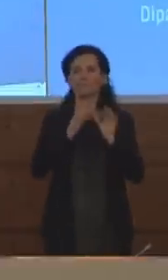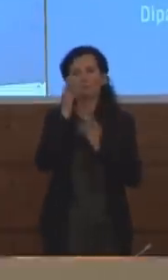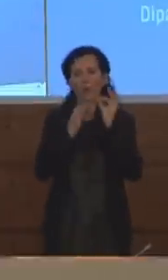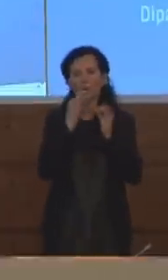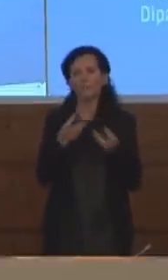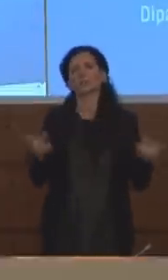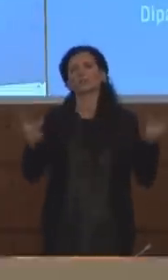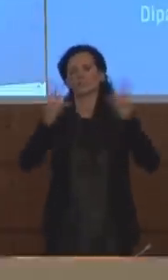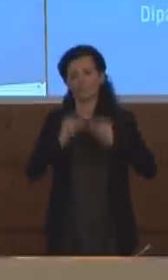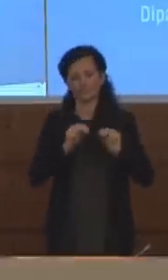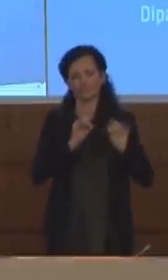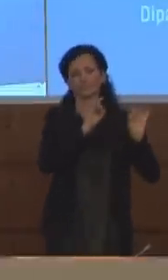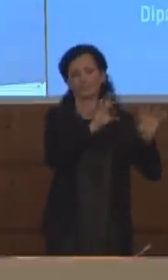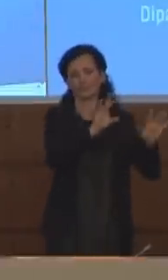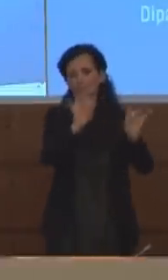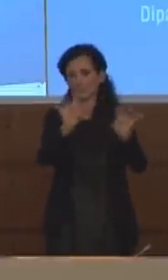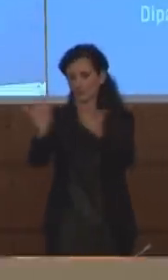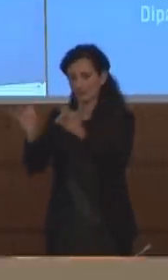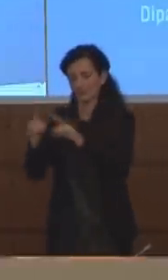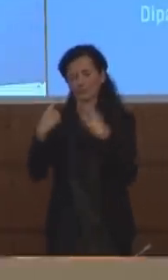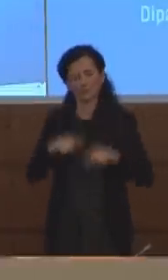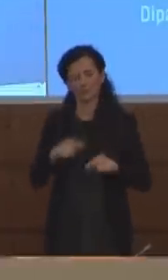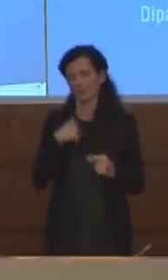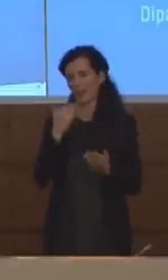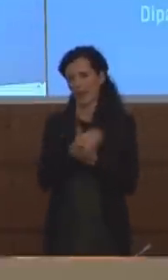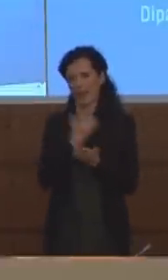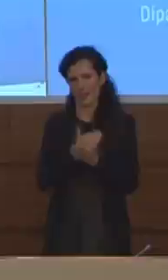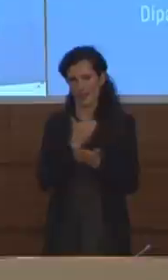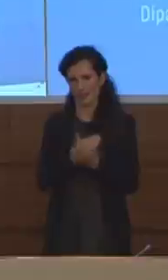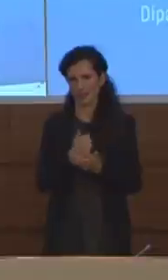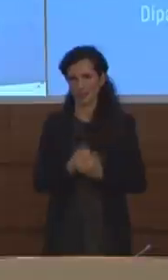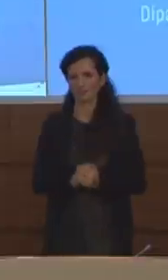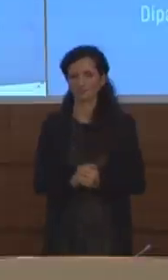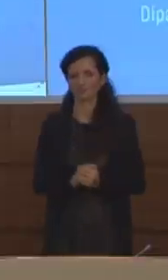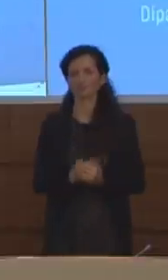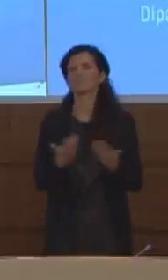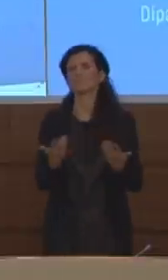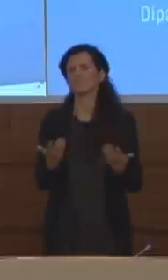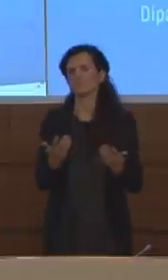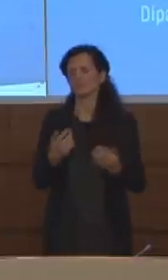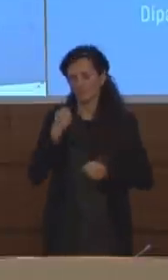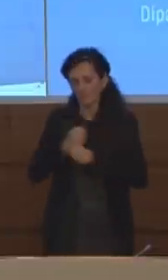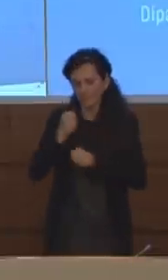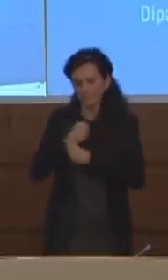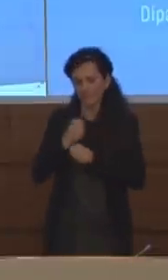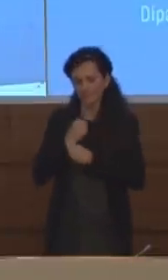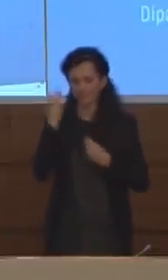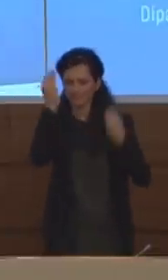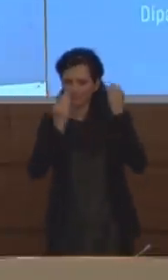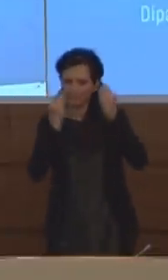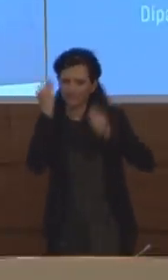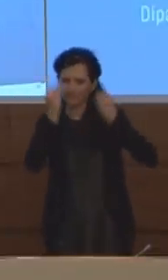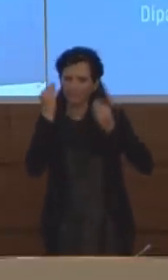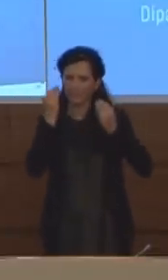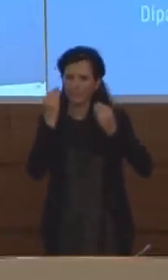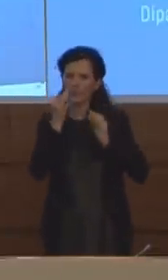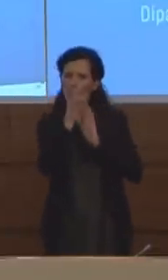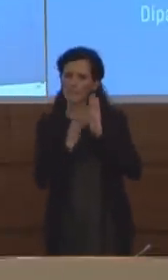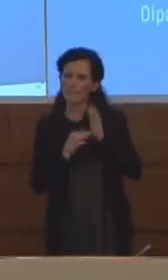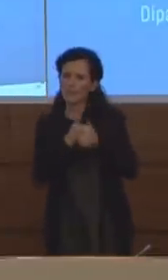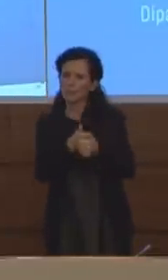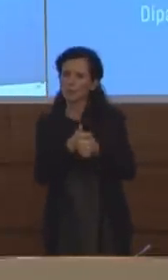epidemica cosa che vogliamo evitare quindi si sta ragionando su quali sono il mix di misure che possano consentire